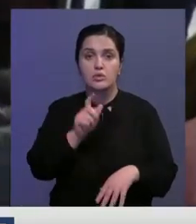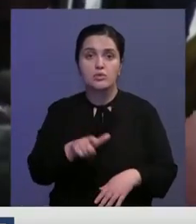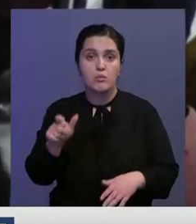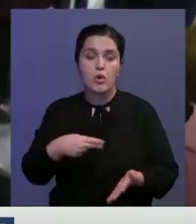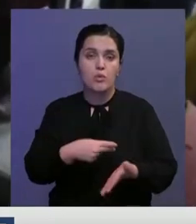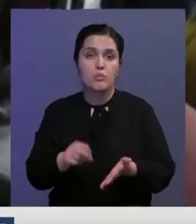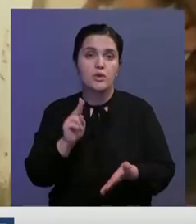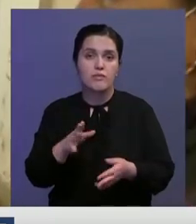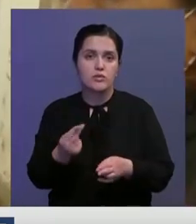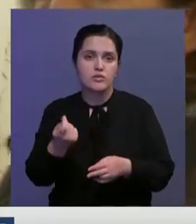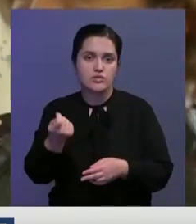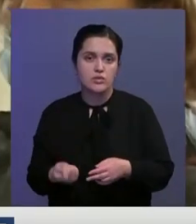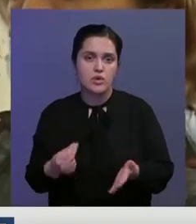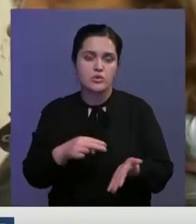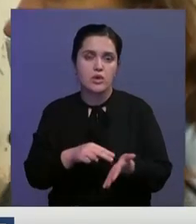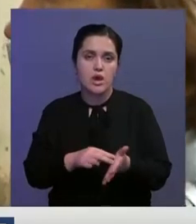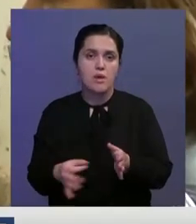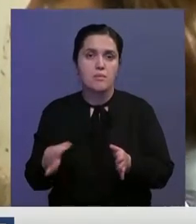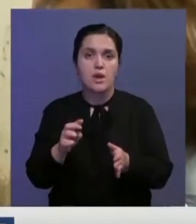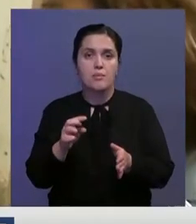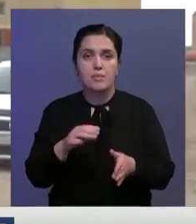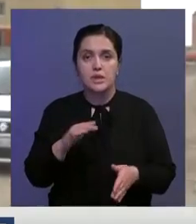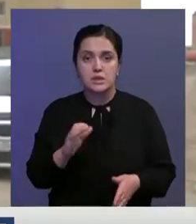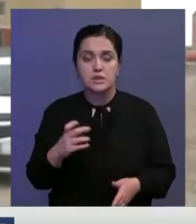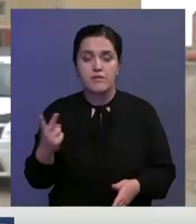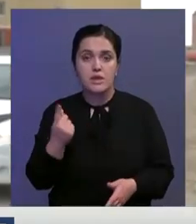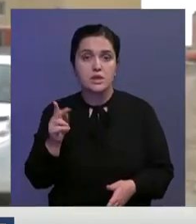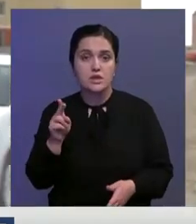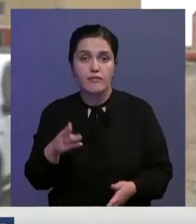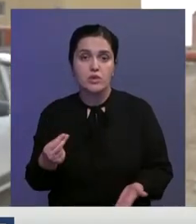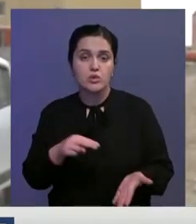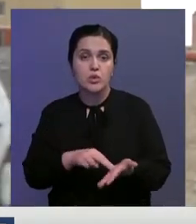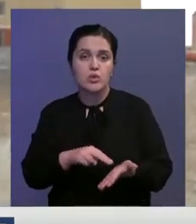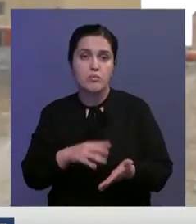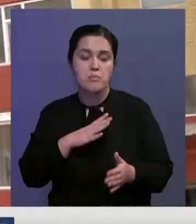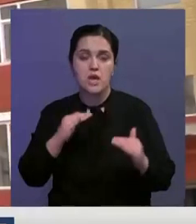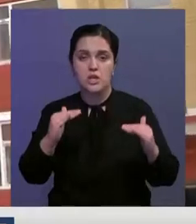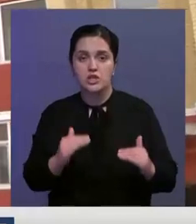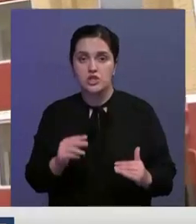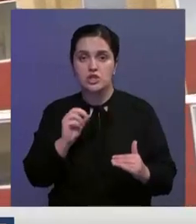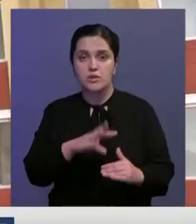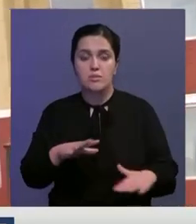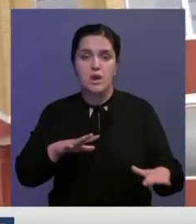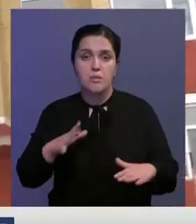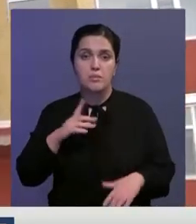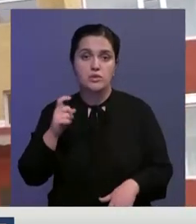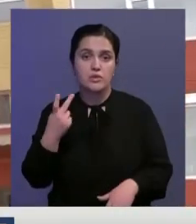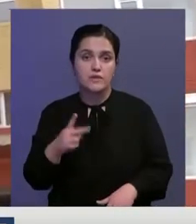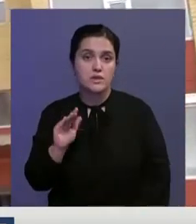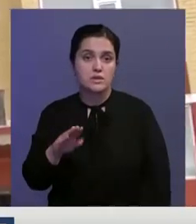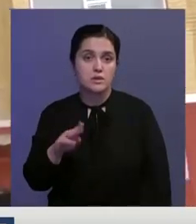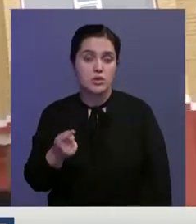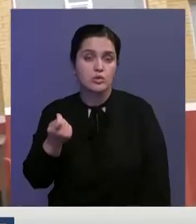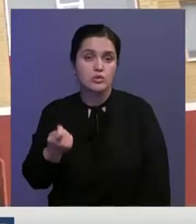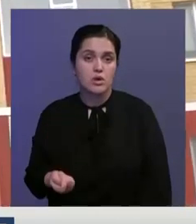жилье по доступным ценам в микрорайоне Батыс-2. Цена квадратного метра была значительно ниже рыночной, порядка 120 тысяч